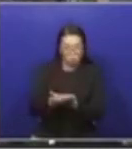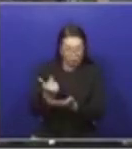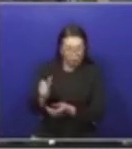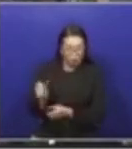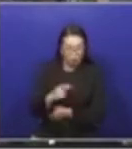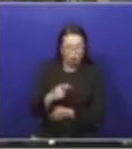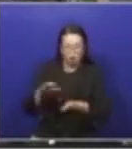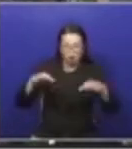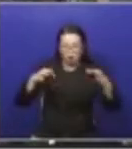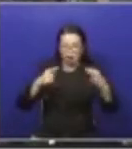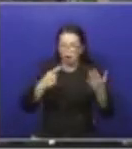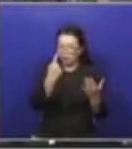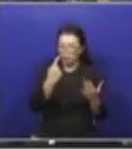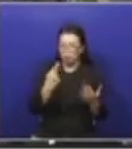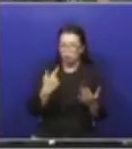และแม้ว่าวันนี้กระทรวงทรัพจะโอนงบกลับมาบางส่วนก็ตามแต่โครงการแบบนี้ไม่ควรทำมาแต่แรกด้วยซ้ำเพราะยิ่งสร้างปัญหาที่ดินให้หนักกว่าเดิมความจริงใจมีไหมอ่ะ